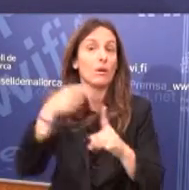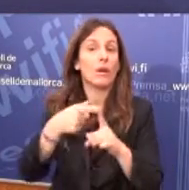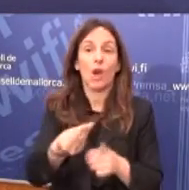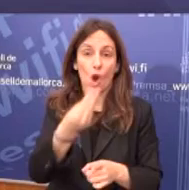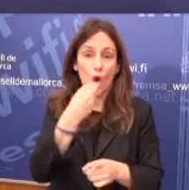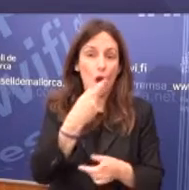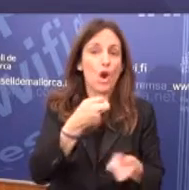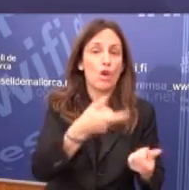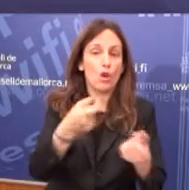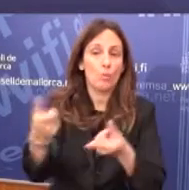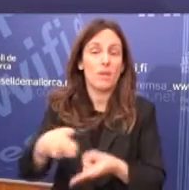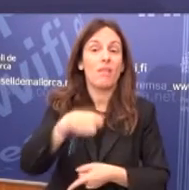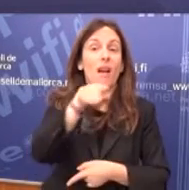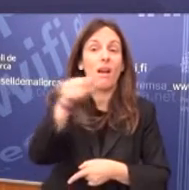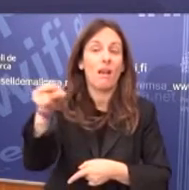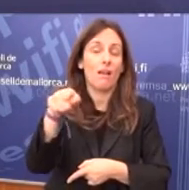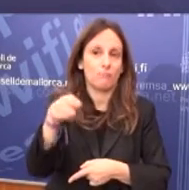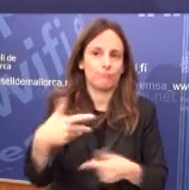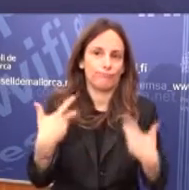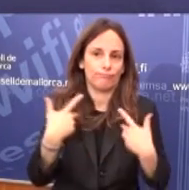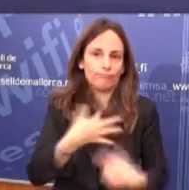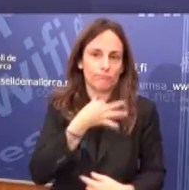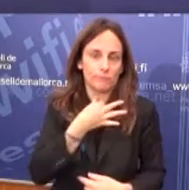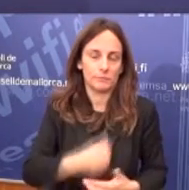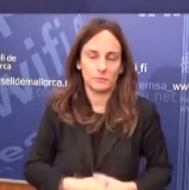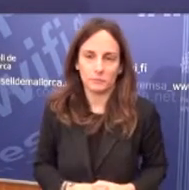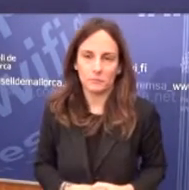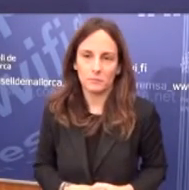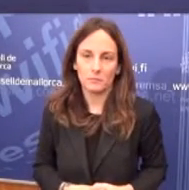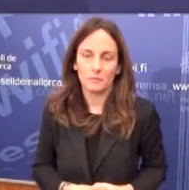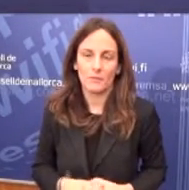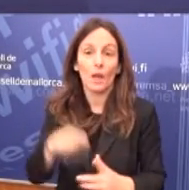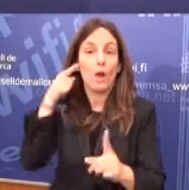repartir aliments a aquelles persones que ho passen punyetero.